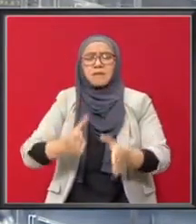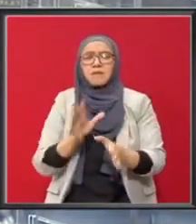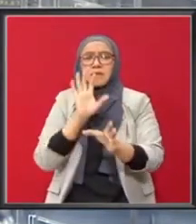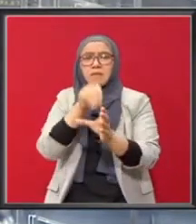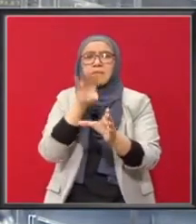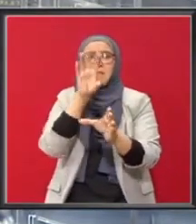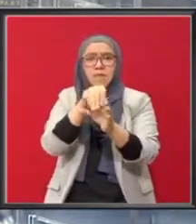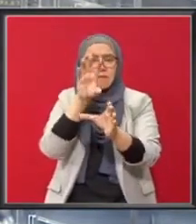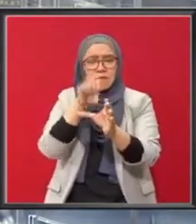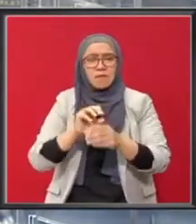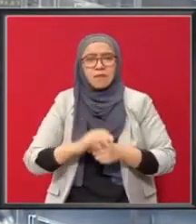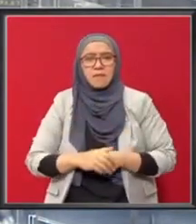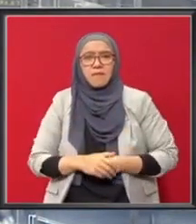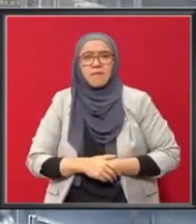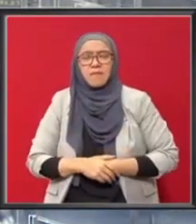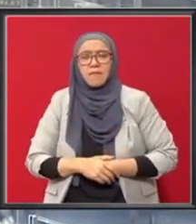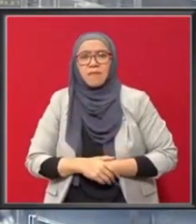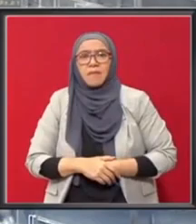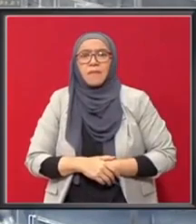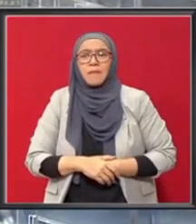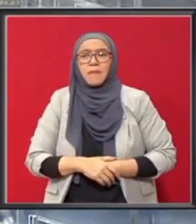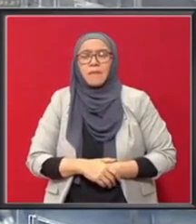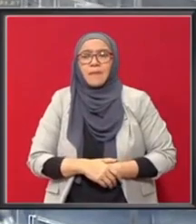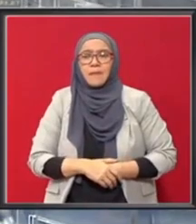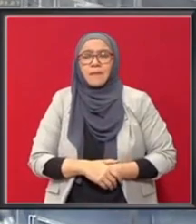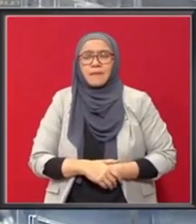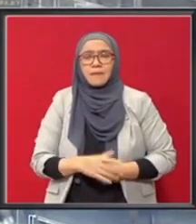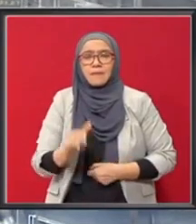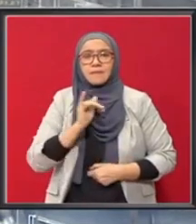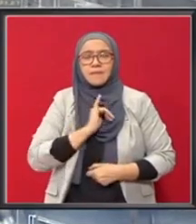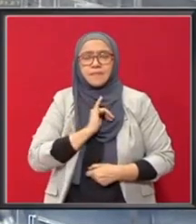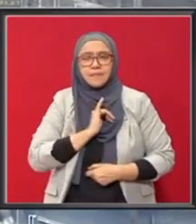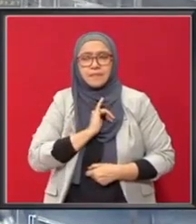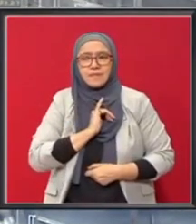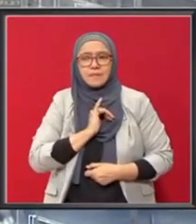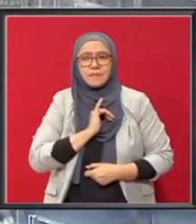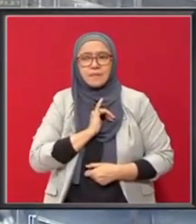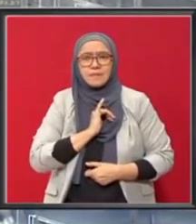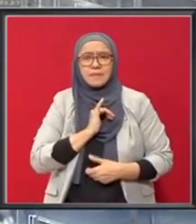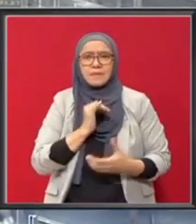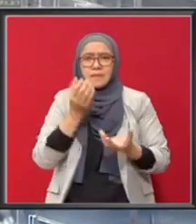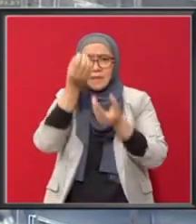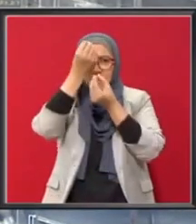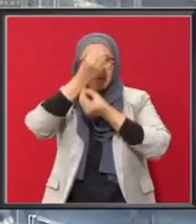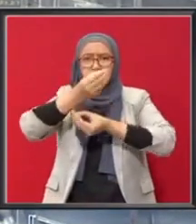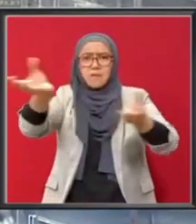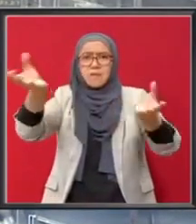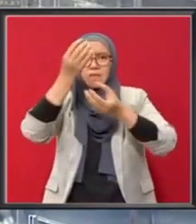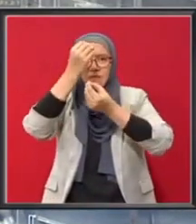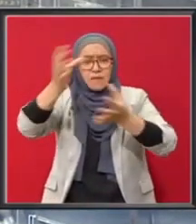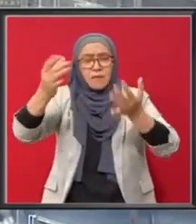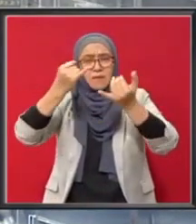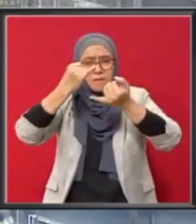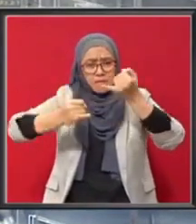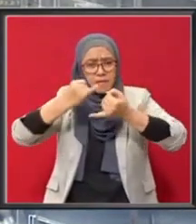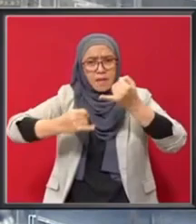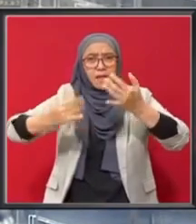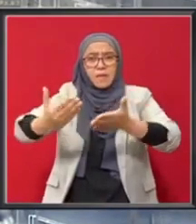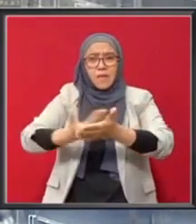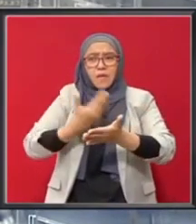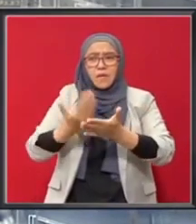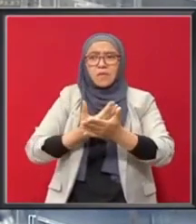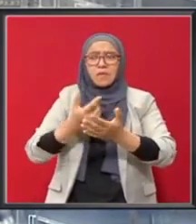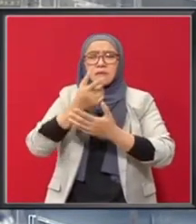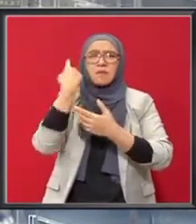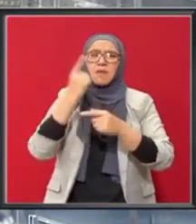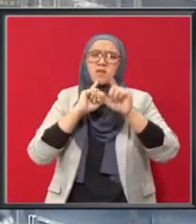termasuk kado-kadoan saya baca enak apa nih memaklumkan yang terakhir dan terkini